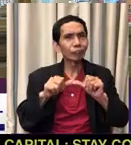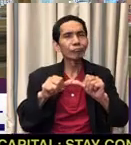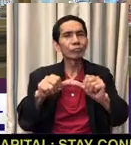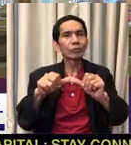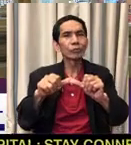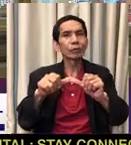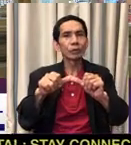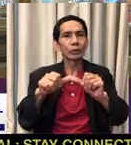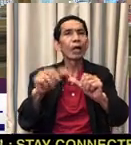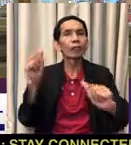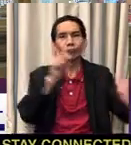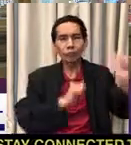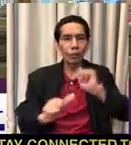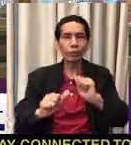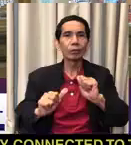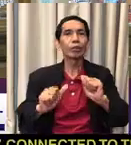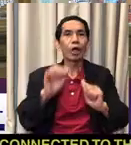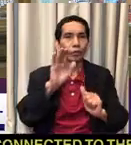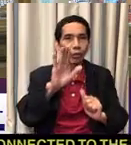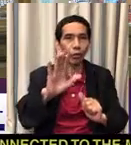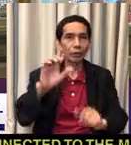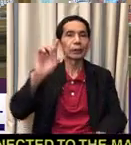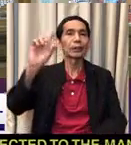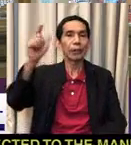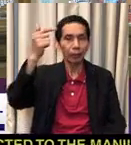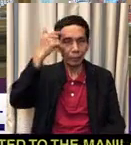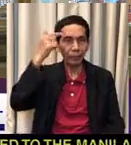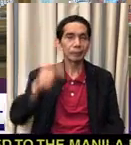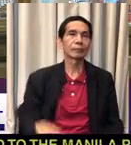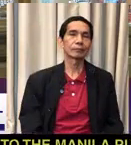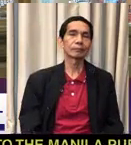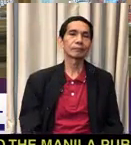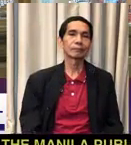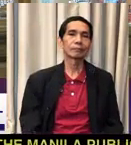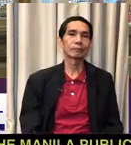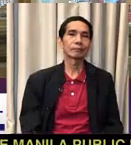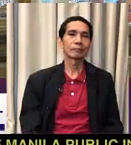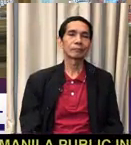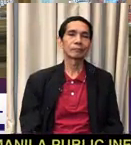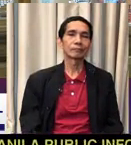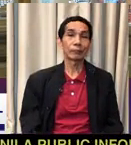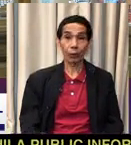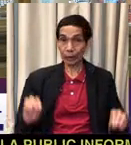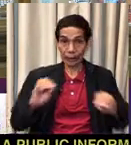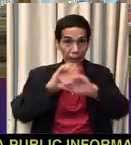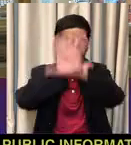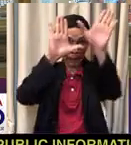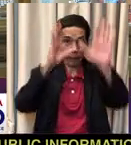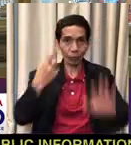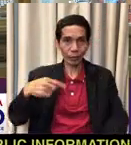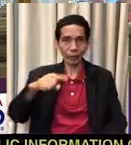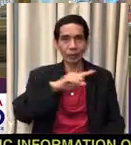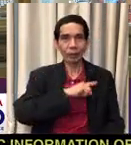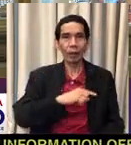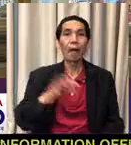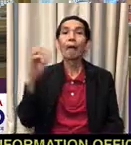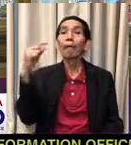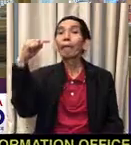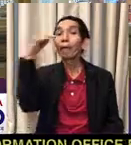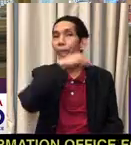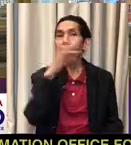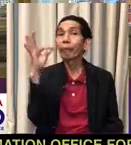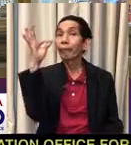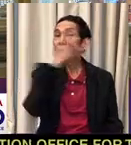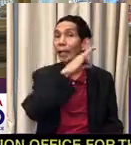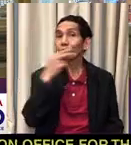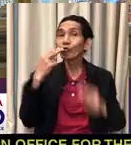Oh, aaktuhan naman ng inyong lungsod. Okay? Oh, eh na. Maliwanag na tayo, ha? Fake